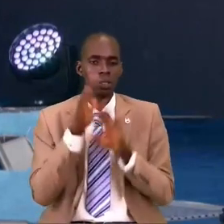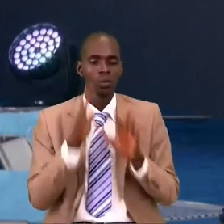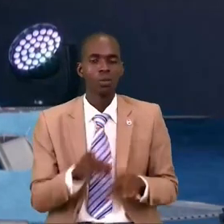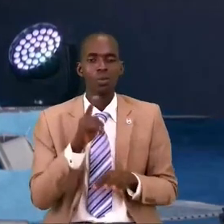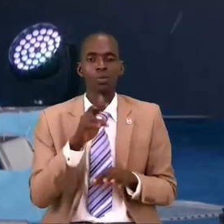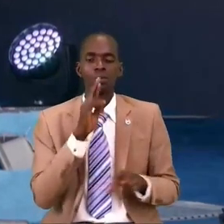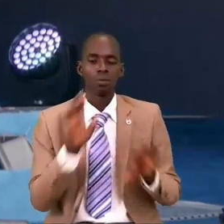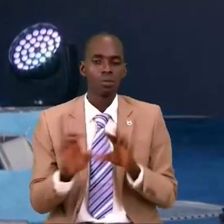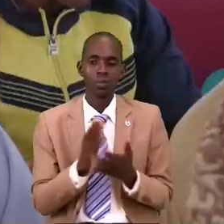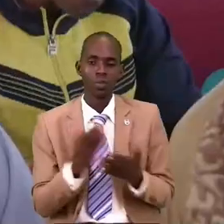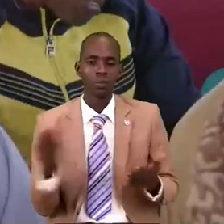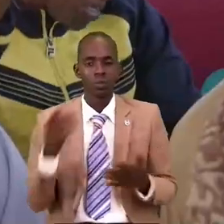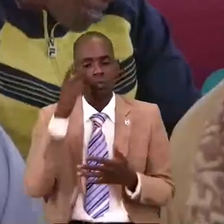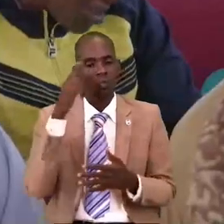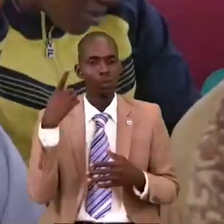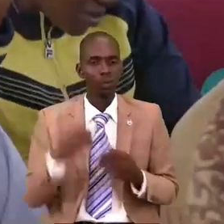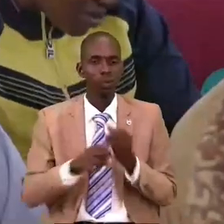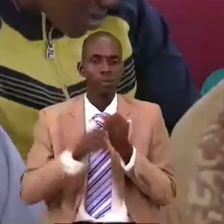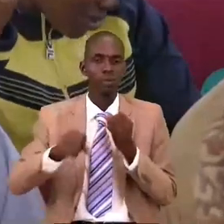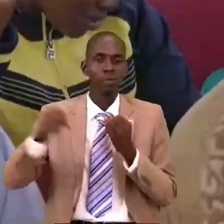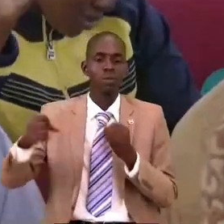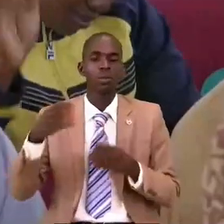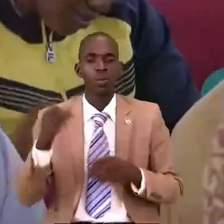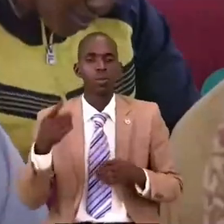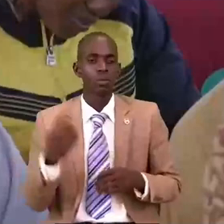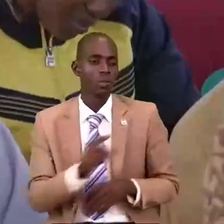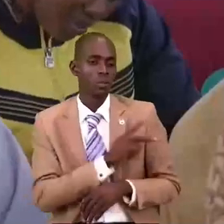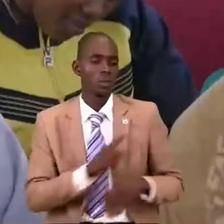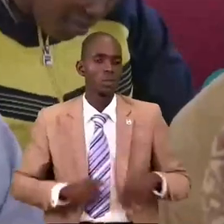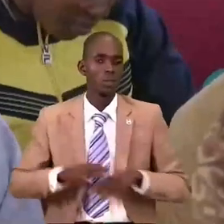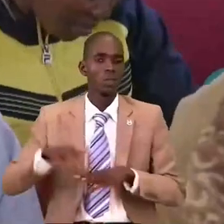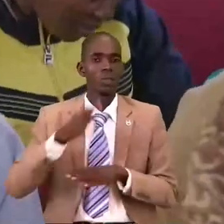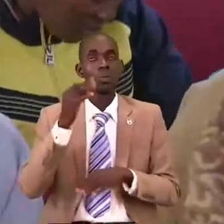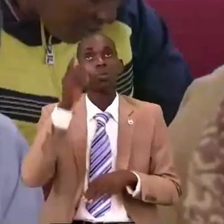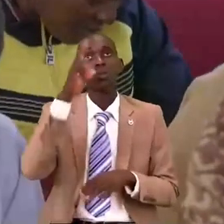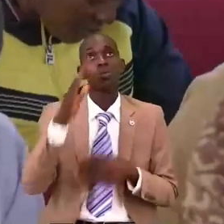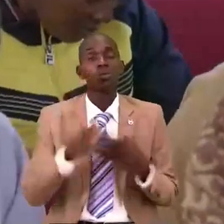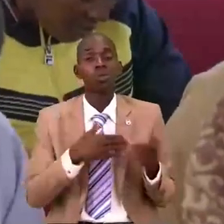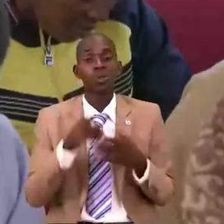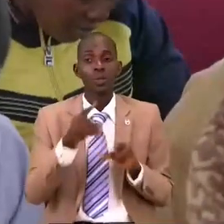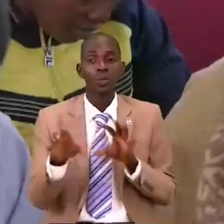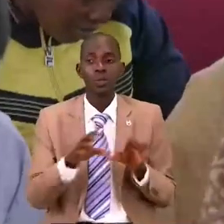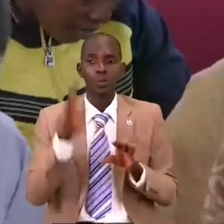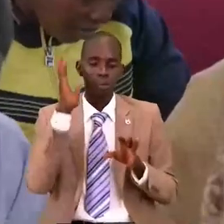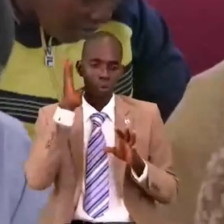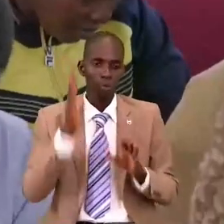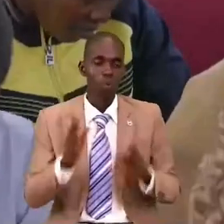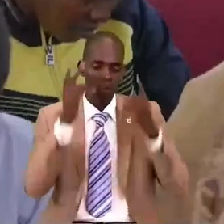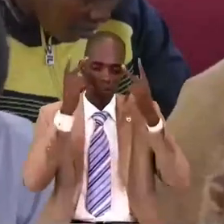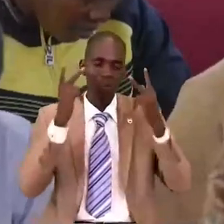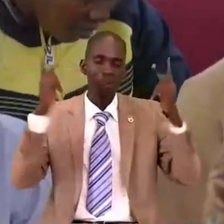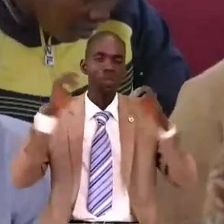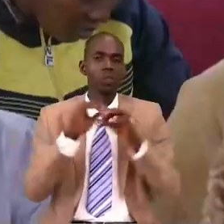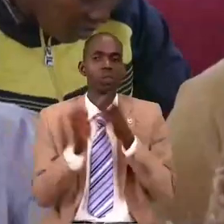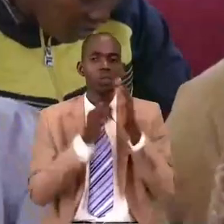de Dieu. Tout ce qu'il fait, lui, réussit au nom de Jésus. Venons au troisième point maintenant. Troisième point.